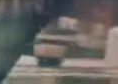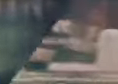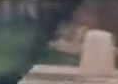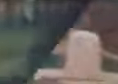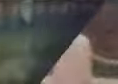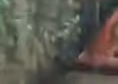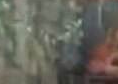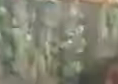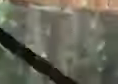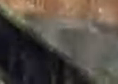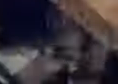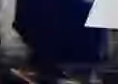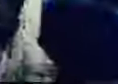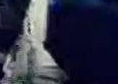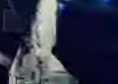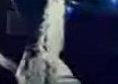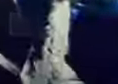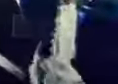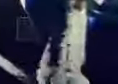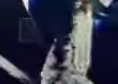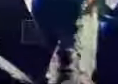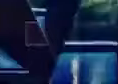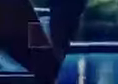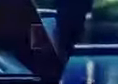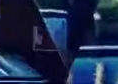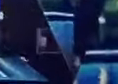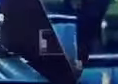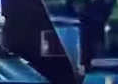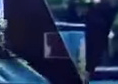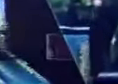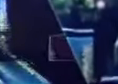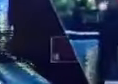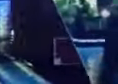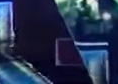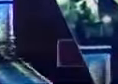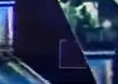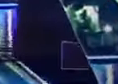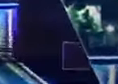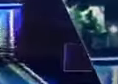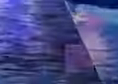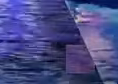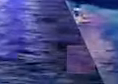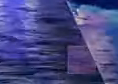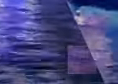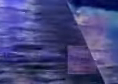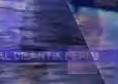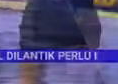hai hai ia mengaku dengan kekuatan ketinggiannya mencoba menghubungi